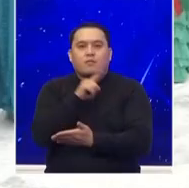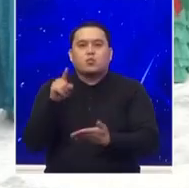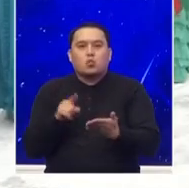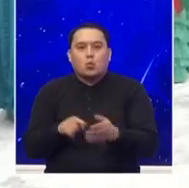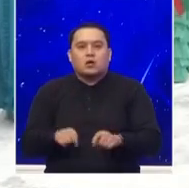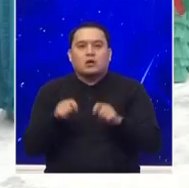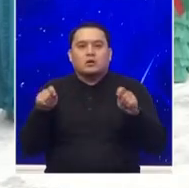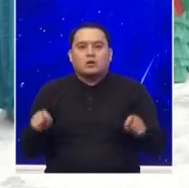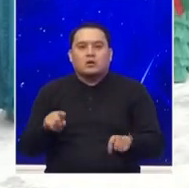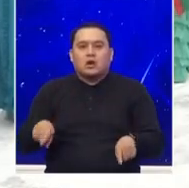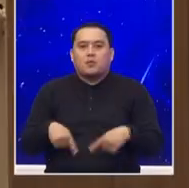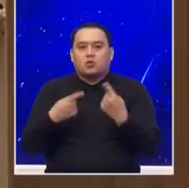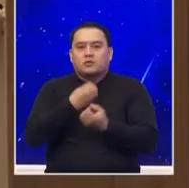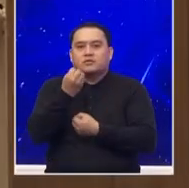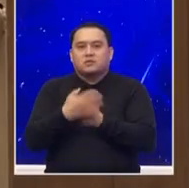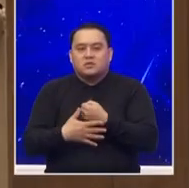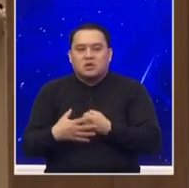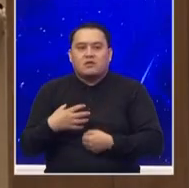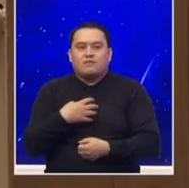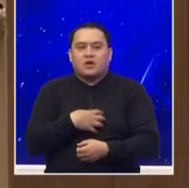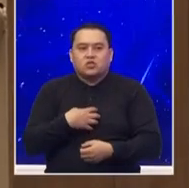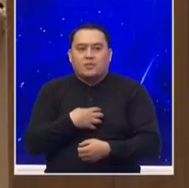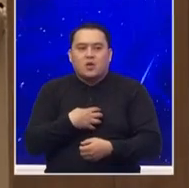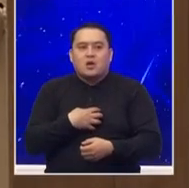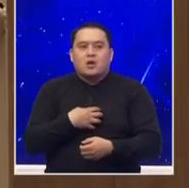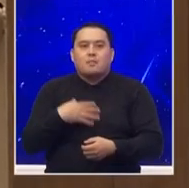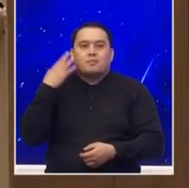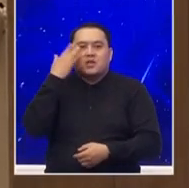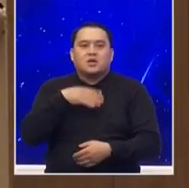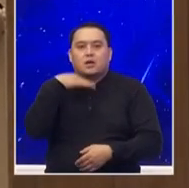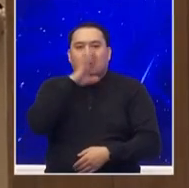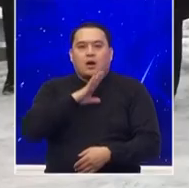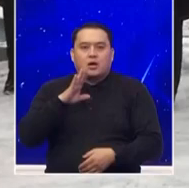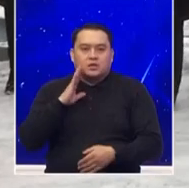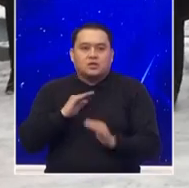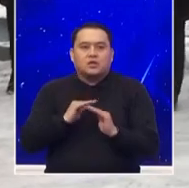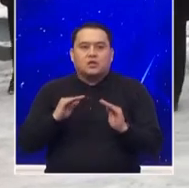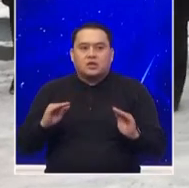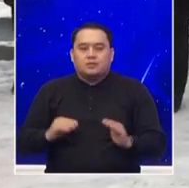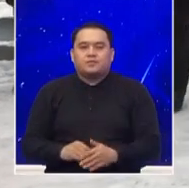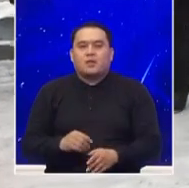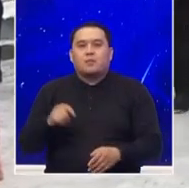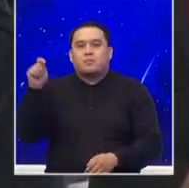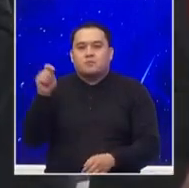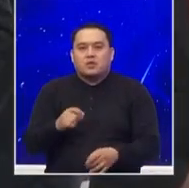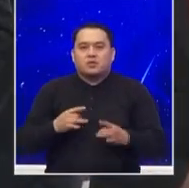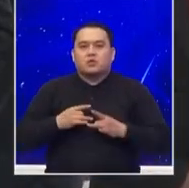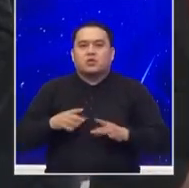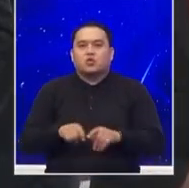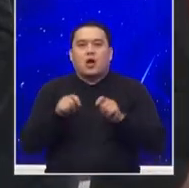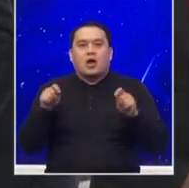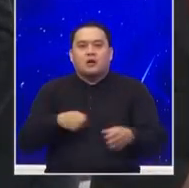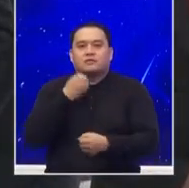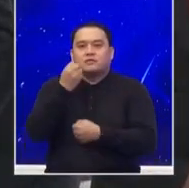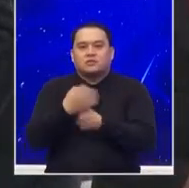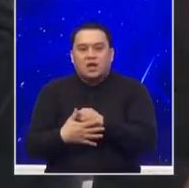открытия реабилитационного центра в районе стоял очень остро. Об этом мечтали и родители особенной детворы. Они посетили торжественное открытие